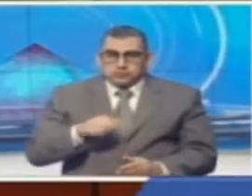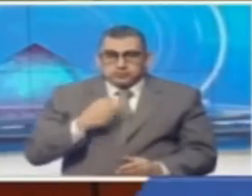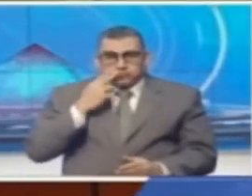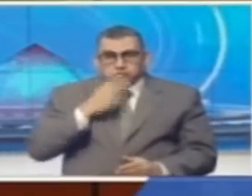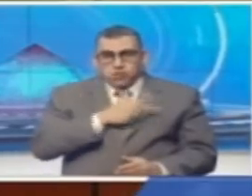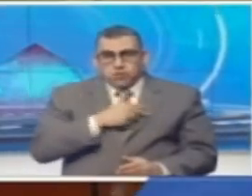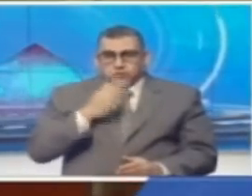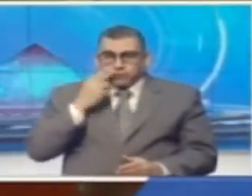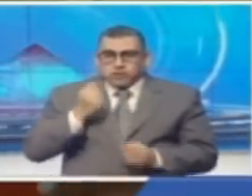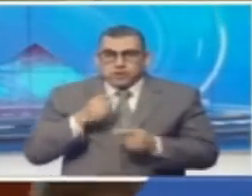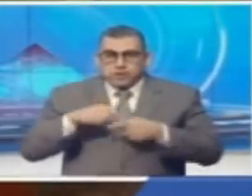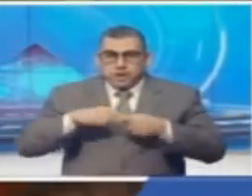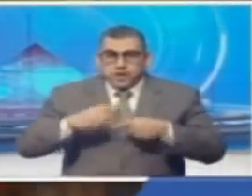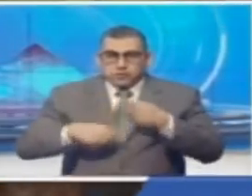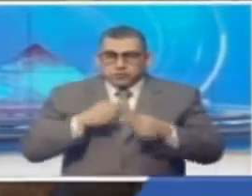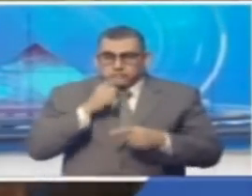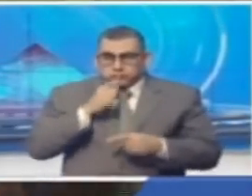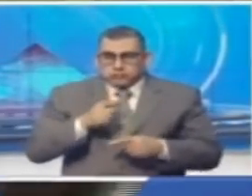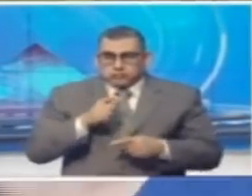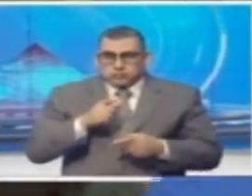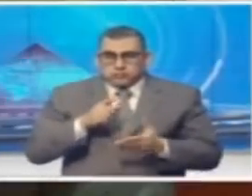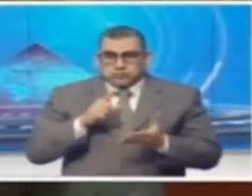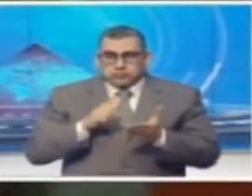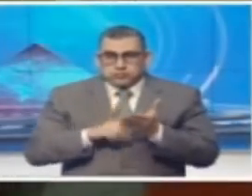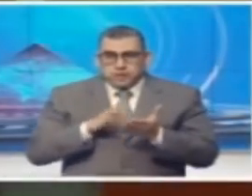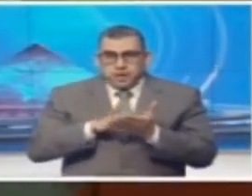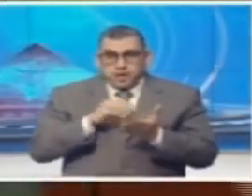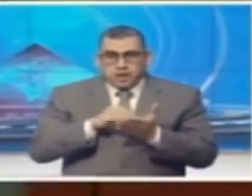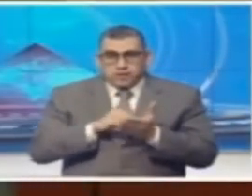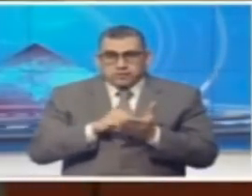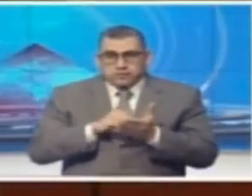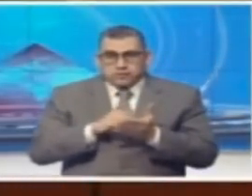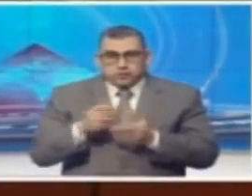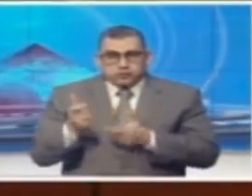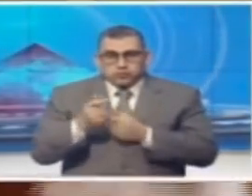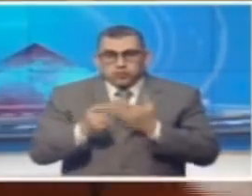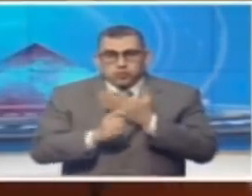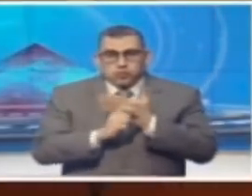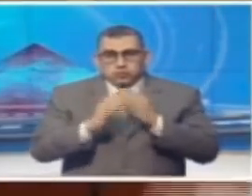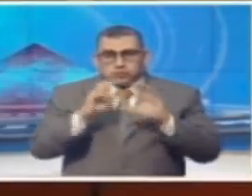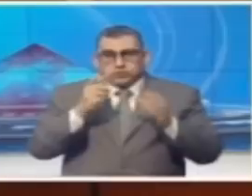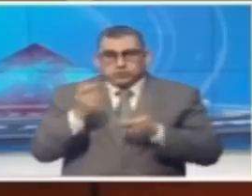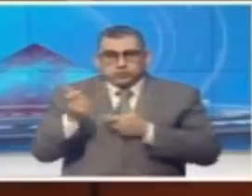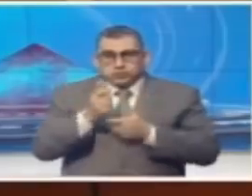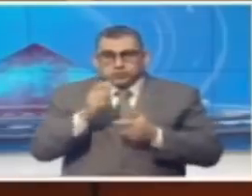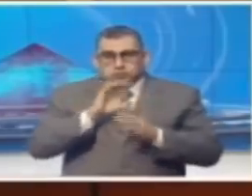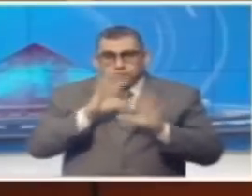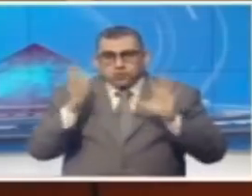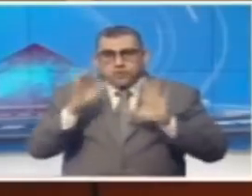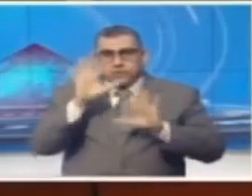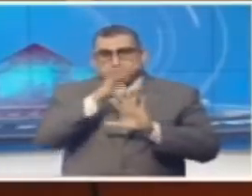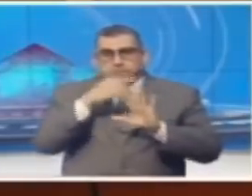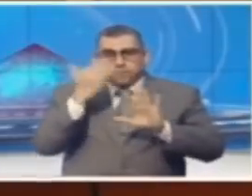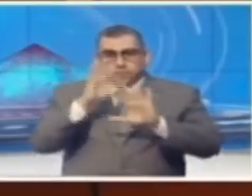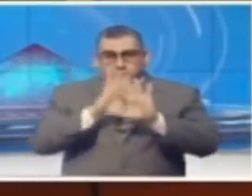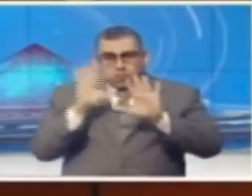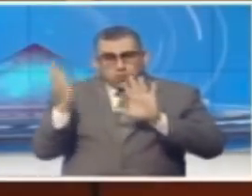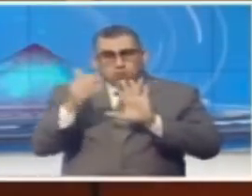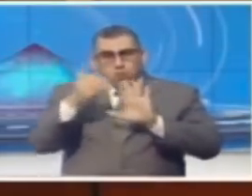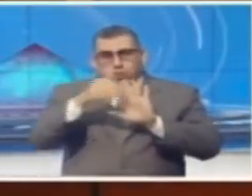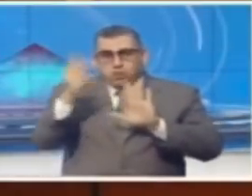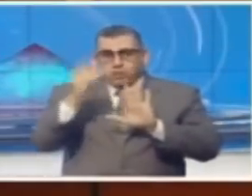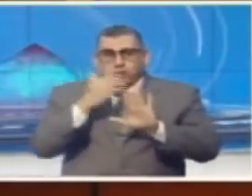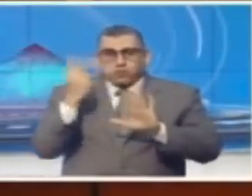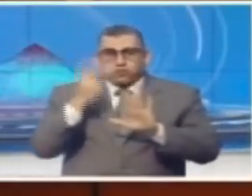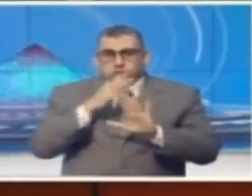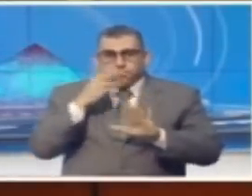وزارة النقل المستديمة، بتبدأ برش الأتوبيس مادة من الشكل الخارجي للأتوبيس، تمام. بعد